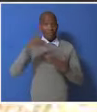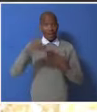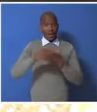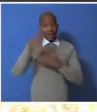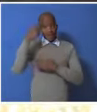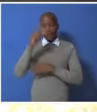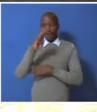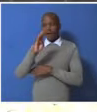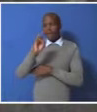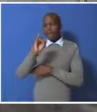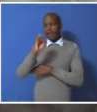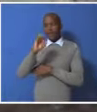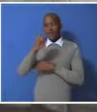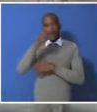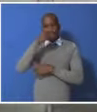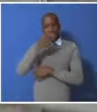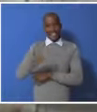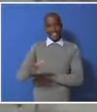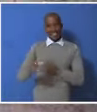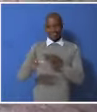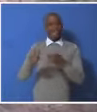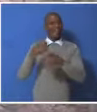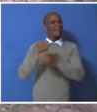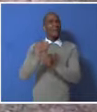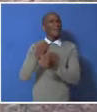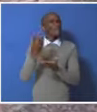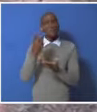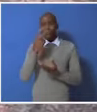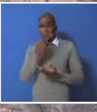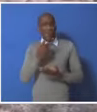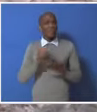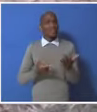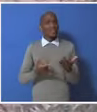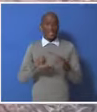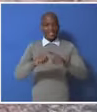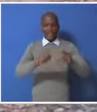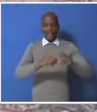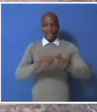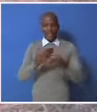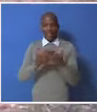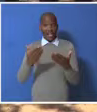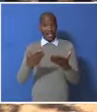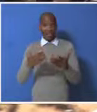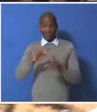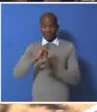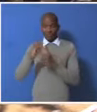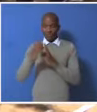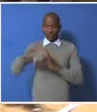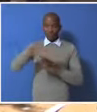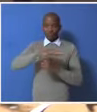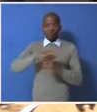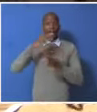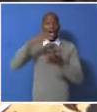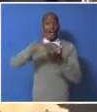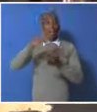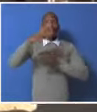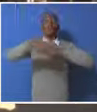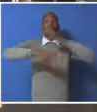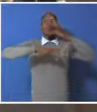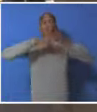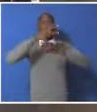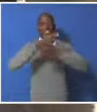Lenaneo la biogas. Lenaneo le le ne le dirwa go lebeletswe dilo di le mmalwa tse di harologaneng mo tikologong le mo lehatseng ka